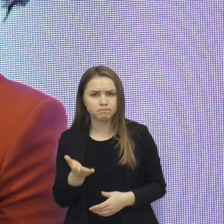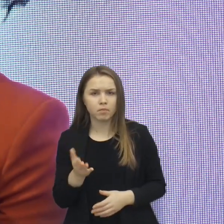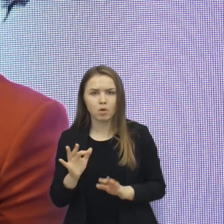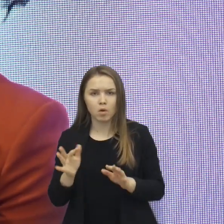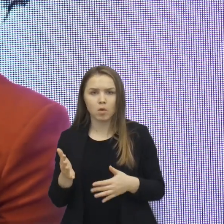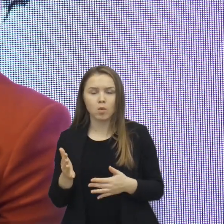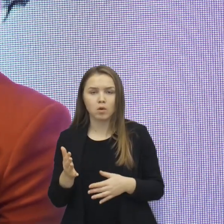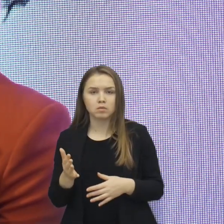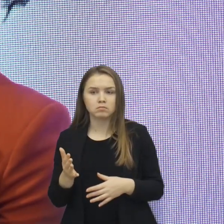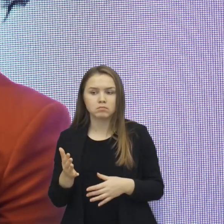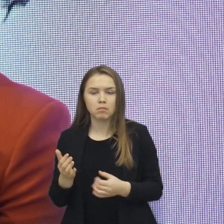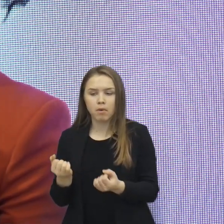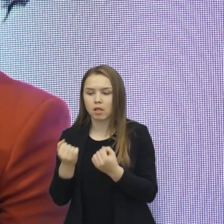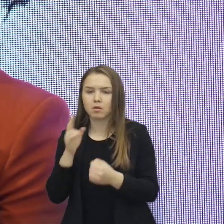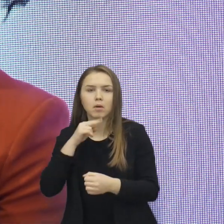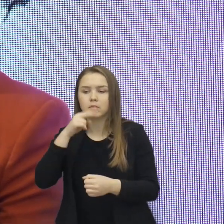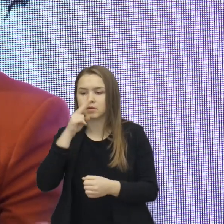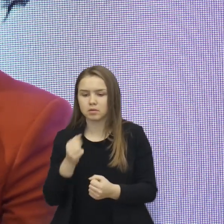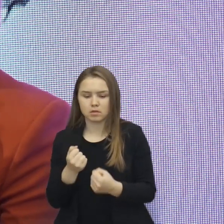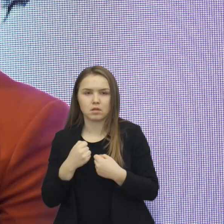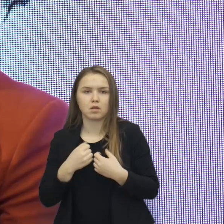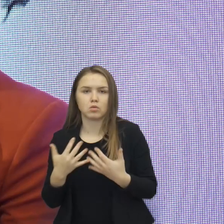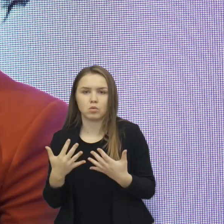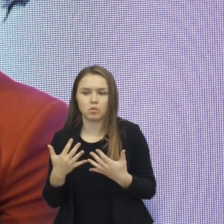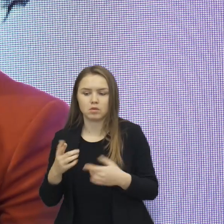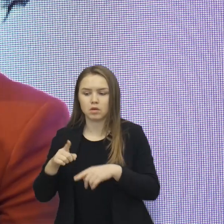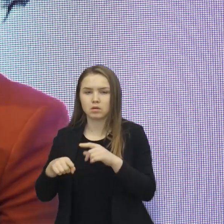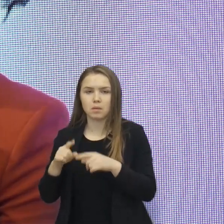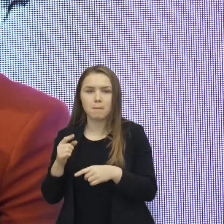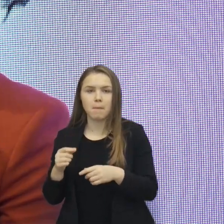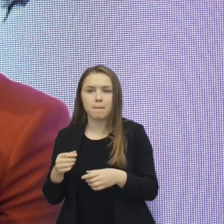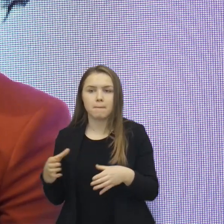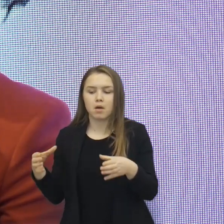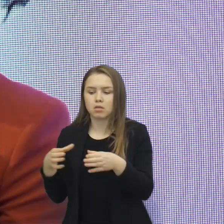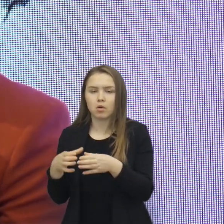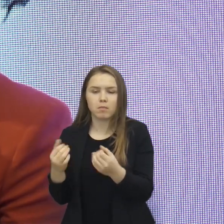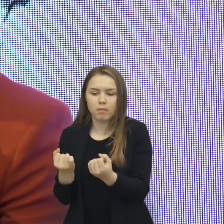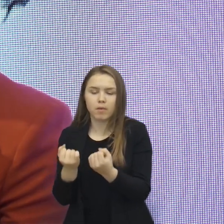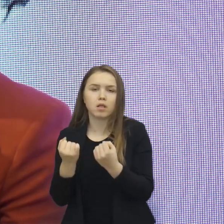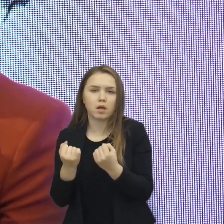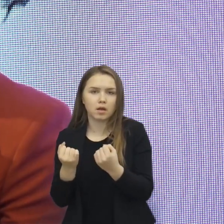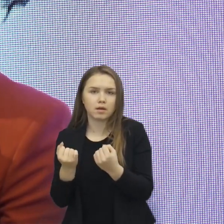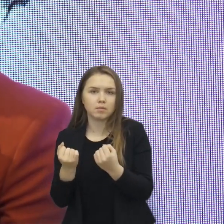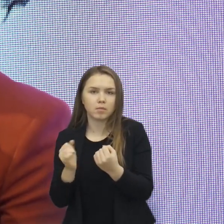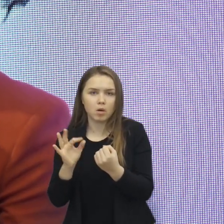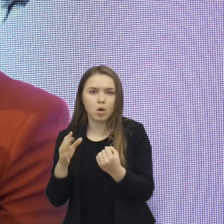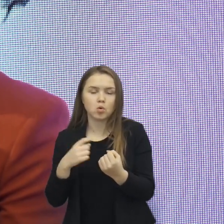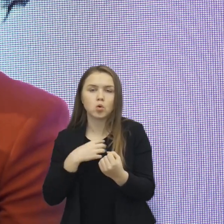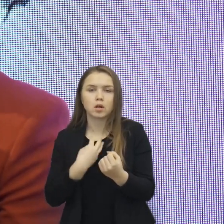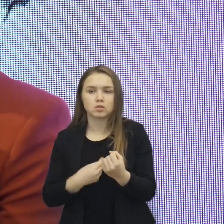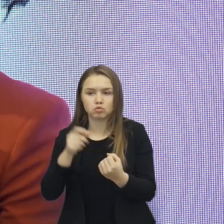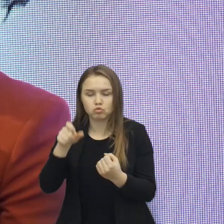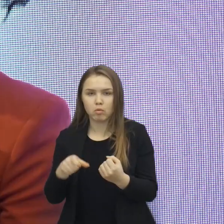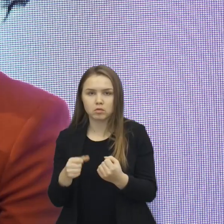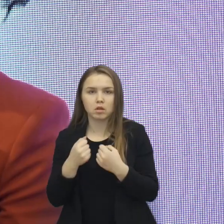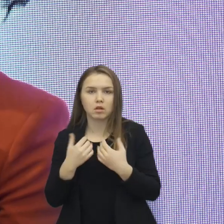neturi, pavyzdžiui, tėvų palaikymo arba jokios artimos bendruomenės palaikymo. Tai yra dar sudėtingesnės situacijos. Kalbant